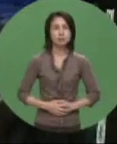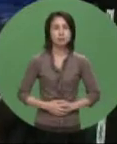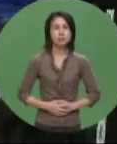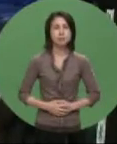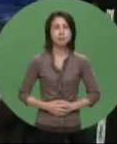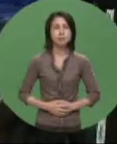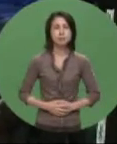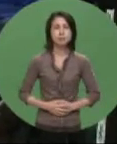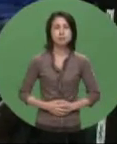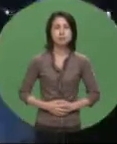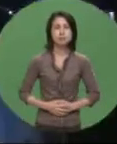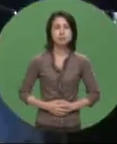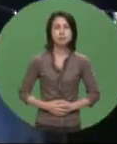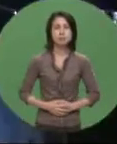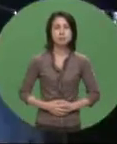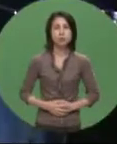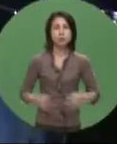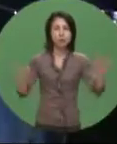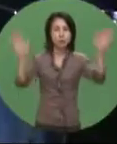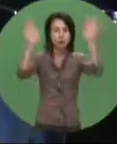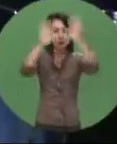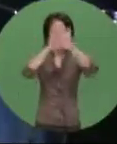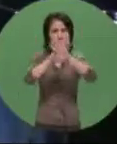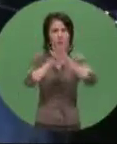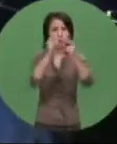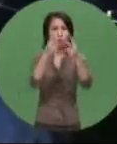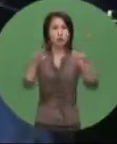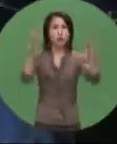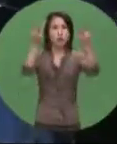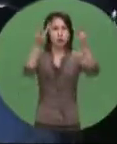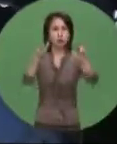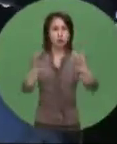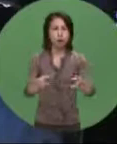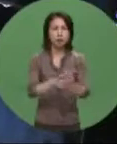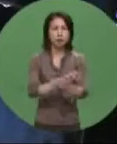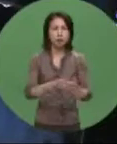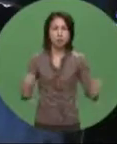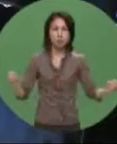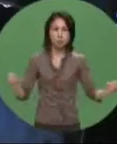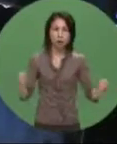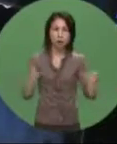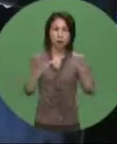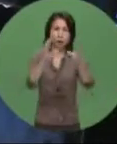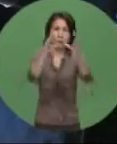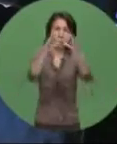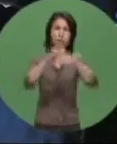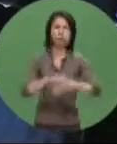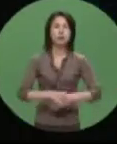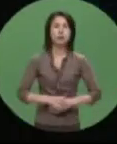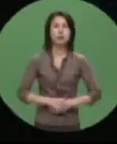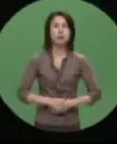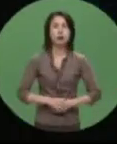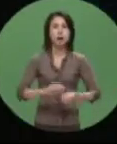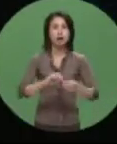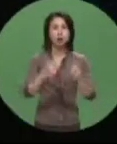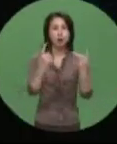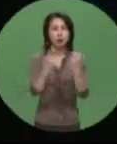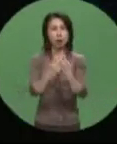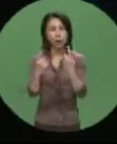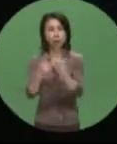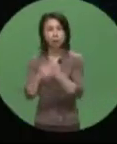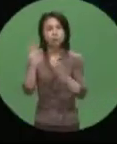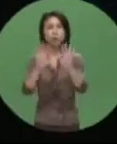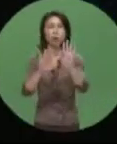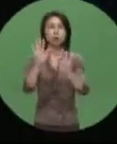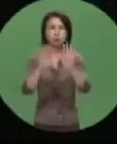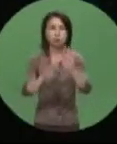。暗闇に大鳥居が美しく照らし出され、時間とともに色が変化していく